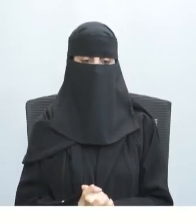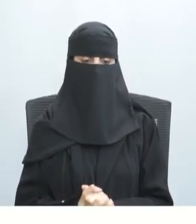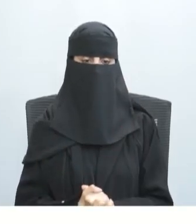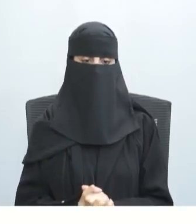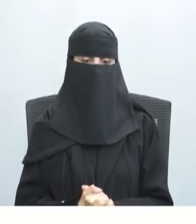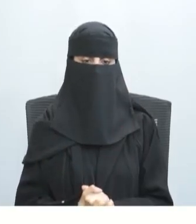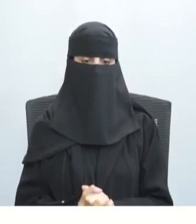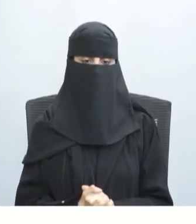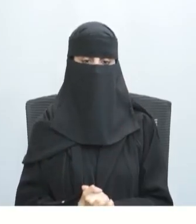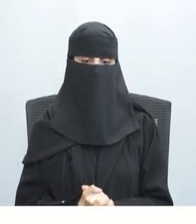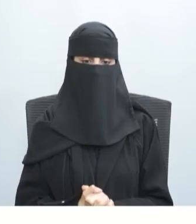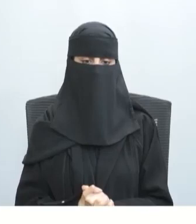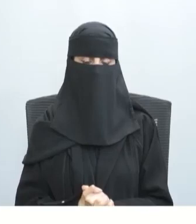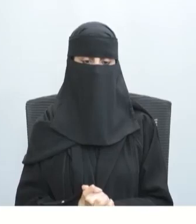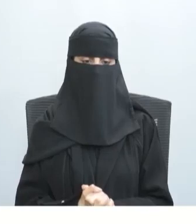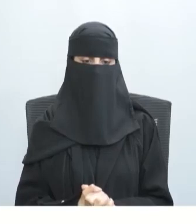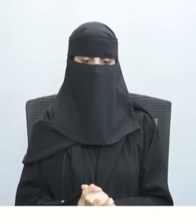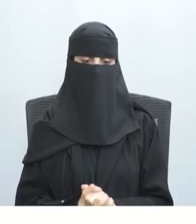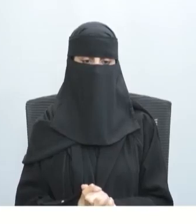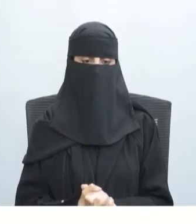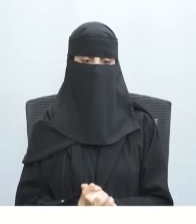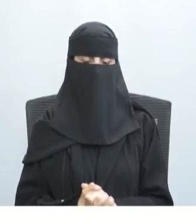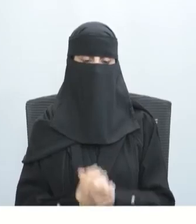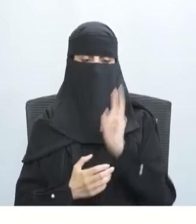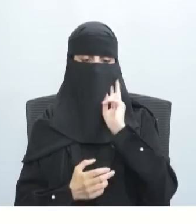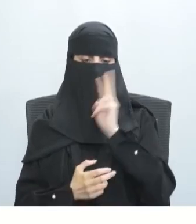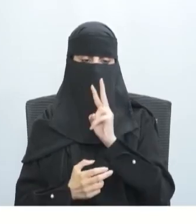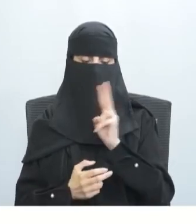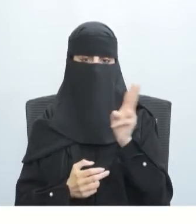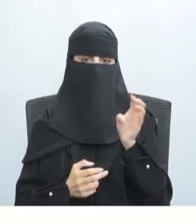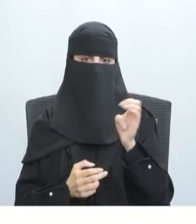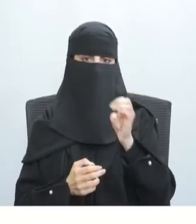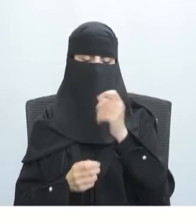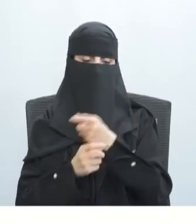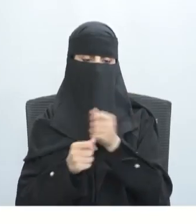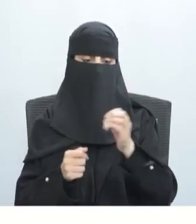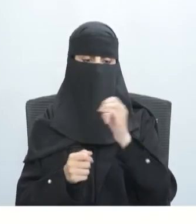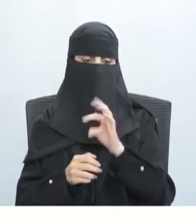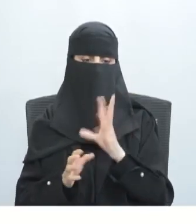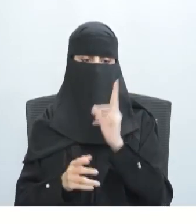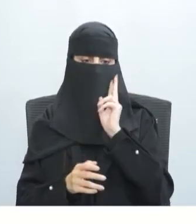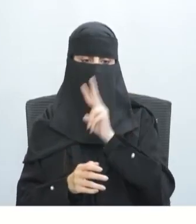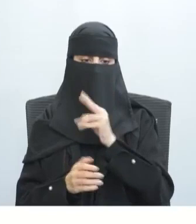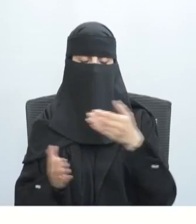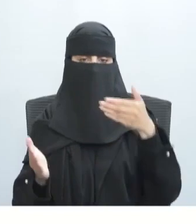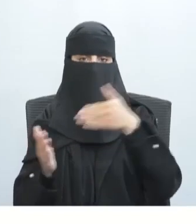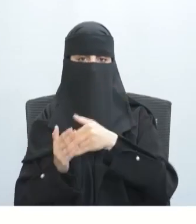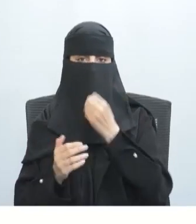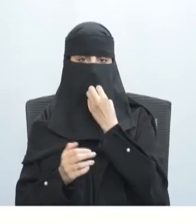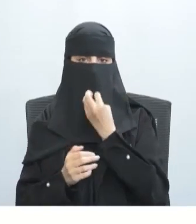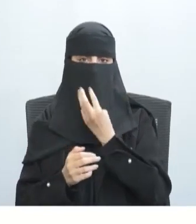خلال سنه وبالتالي الارباح 12 ريال سعودي سنلاحظ ان في نهايه